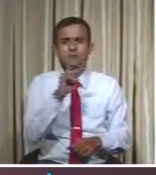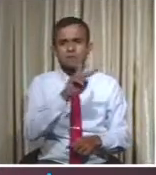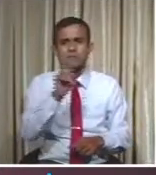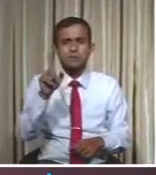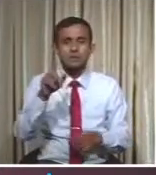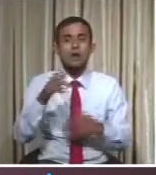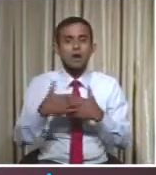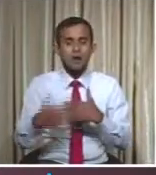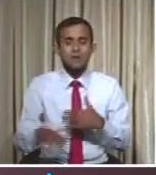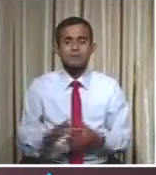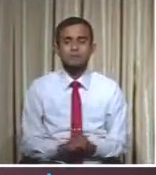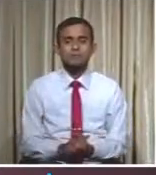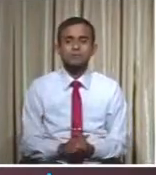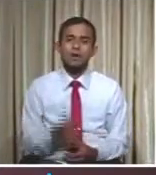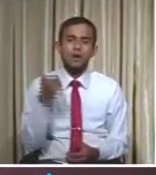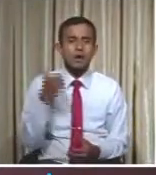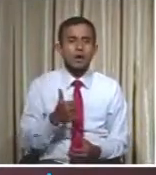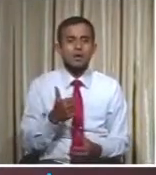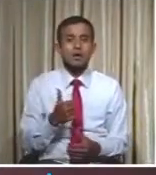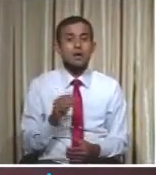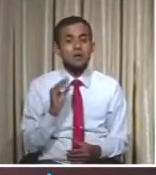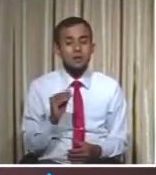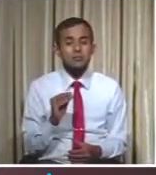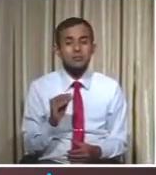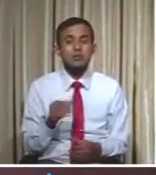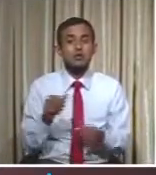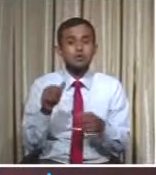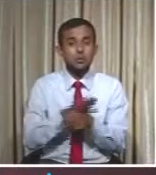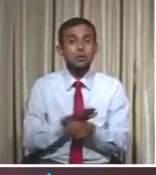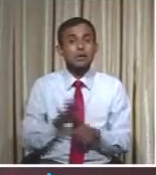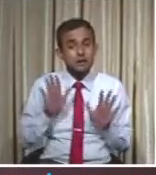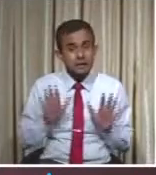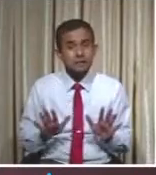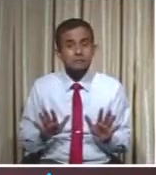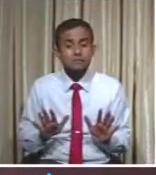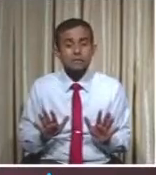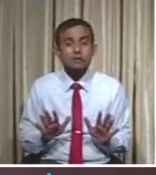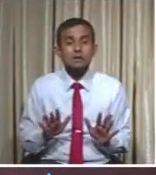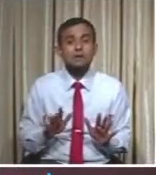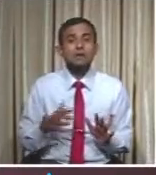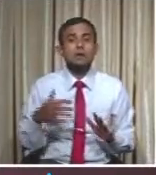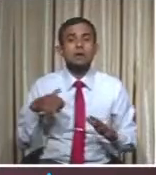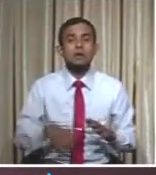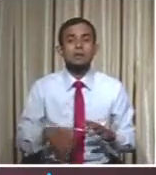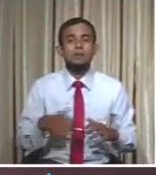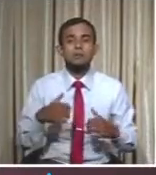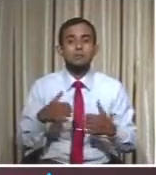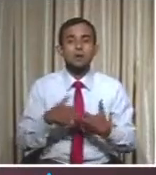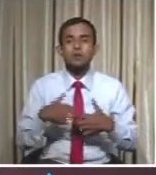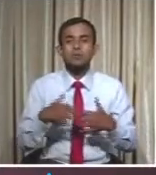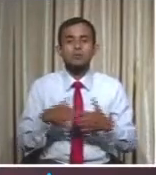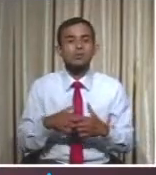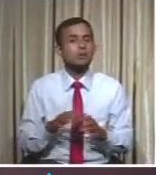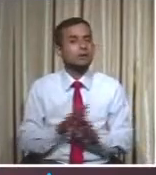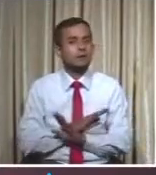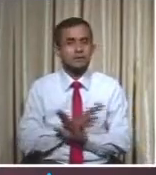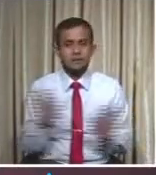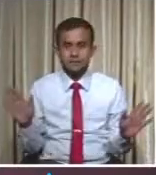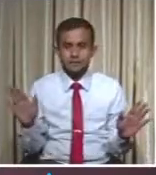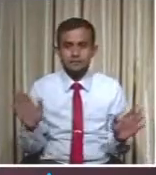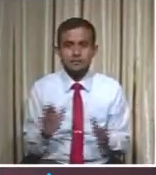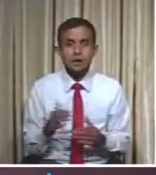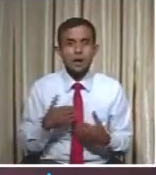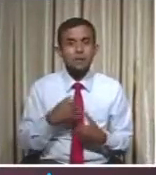මුණපාන සිද්ධ වුණා ඒක හරි නමුත් මේක කොවිඩ් නිසා පමණක් ඇතිවෙච්ච අර්බුදයක් නෙවෙයි